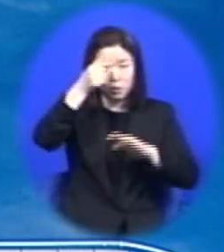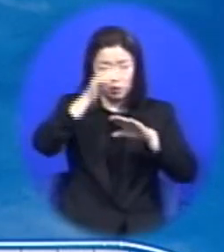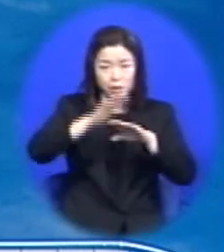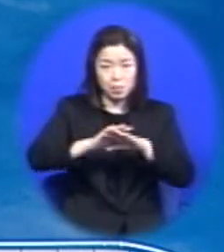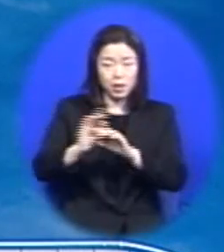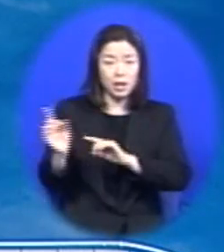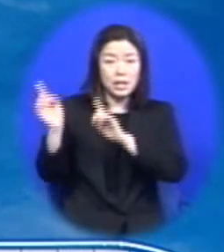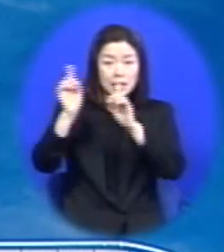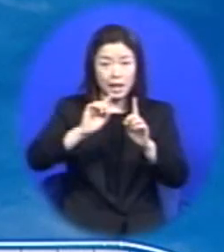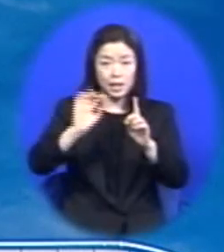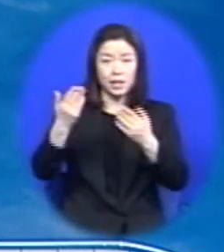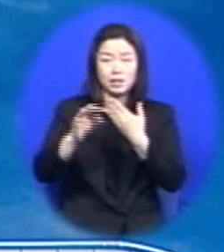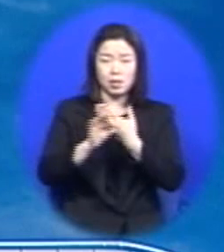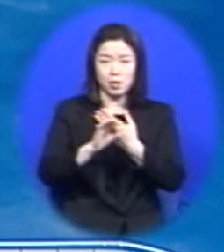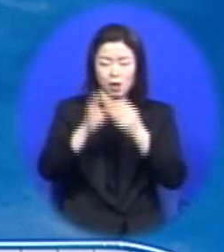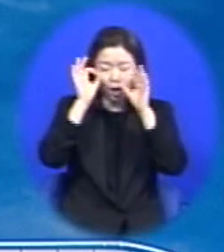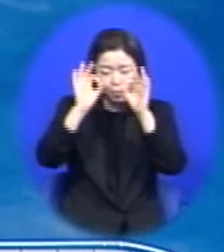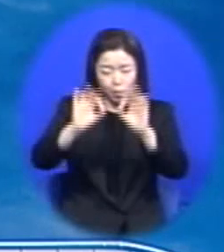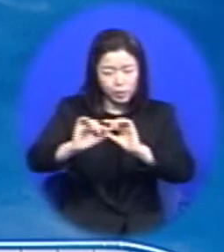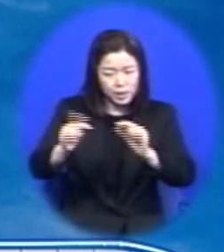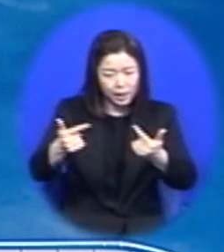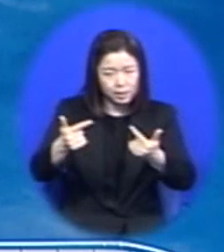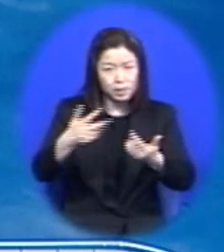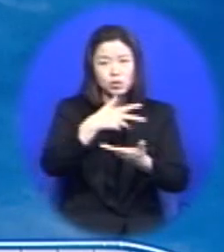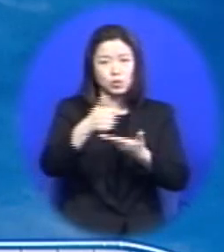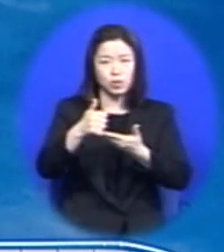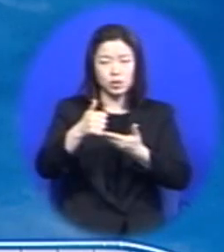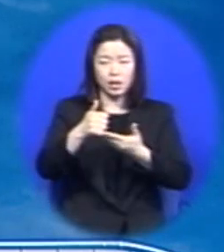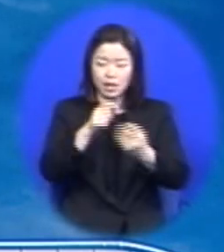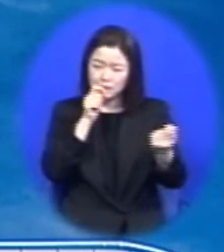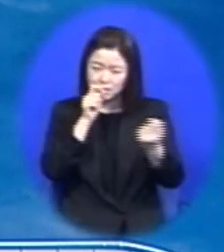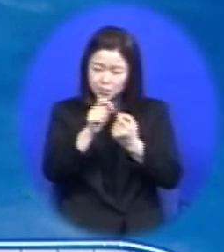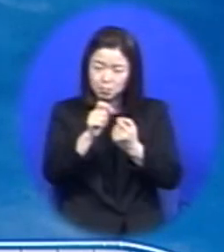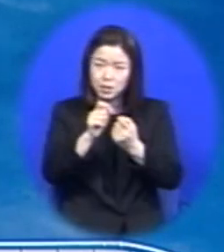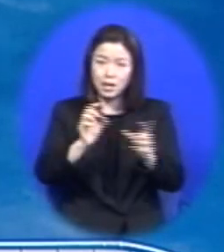않으시는 주님과 친밀한 동행함이 평소에 있어야 됩니다.